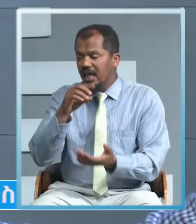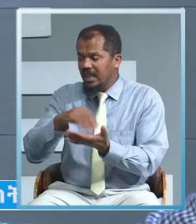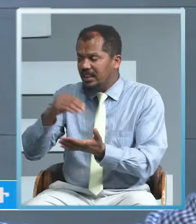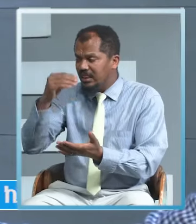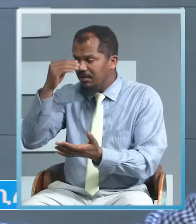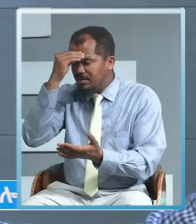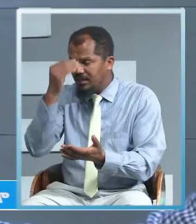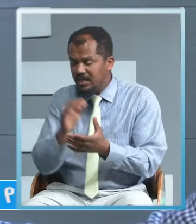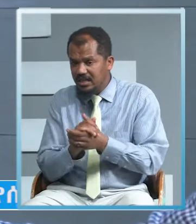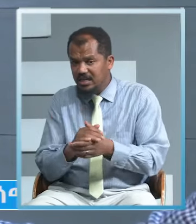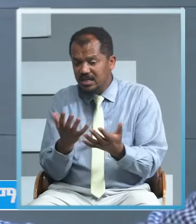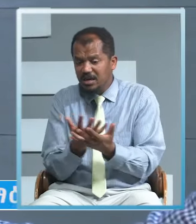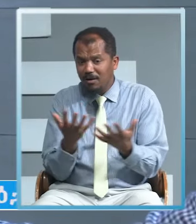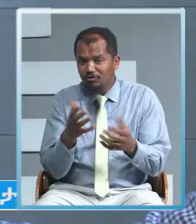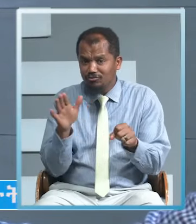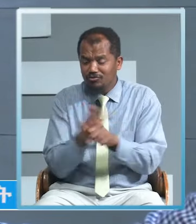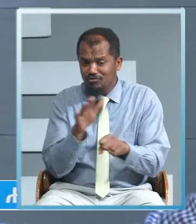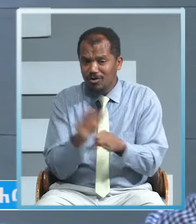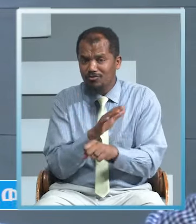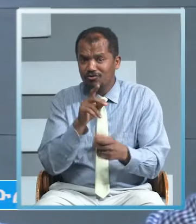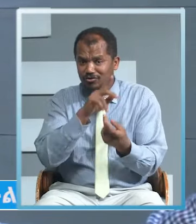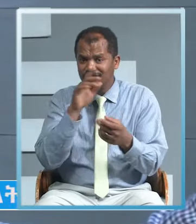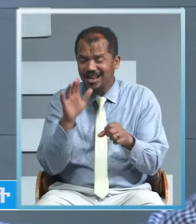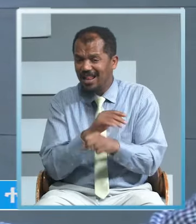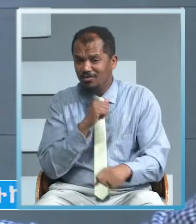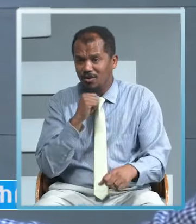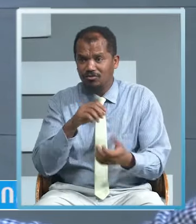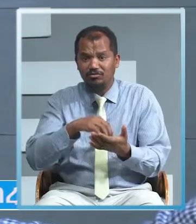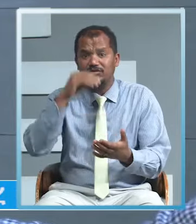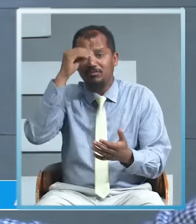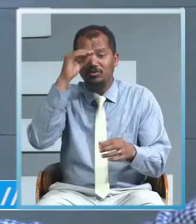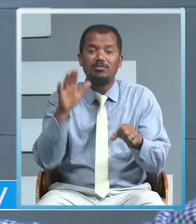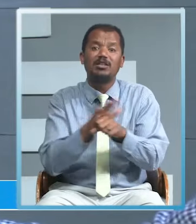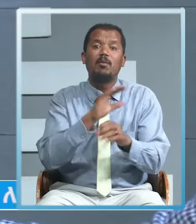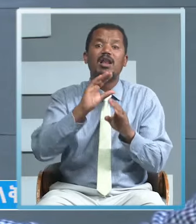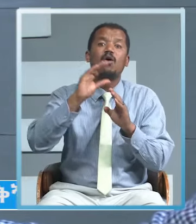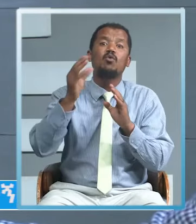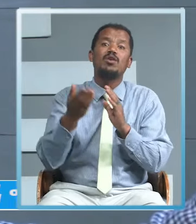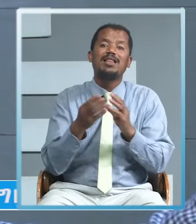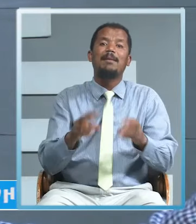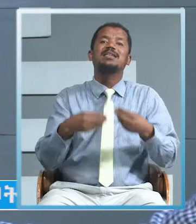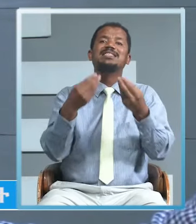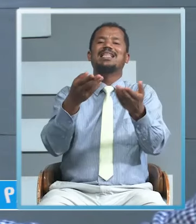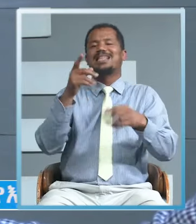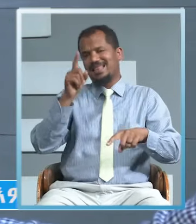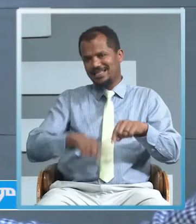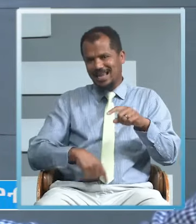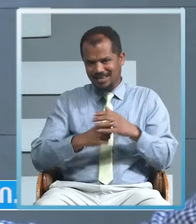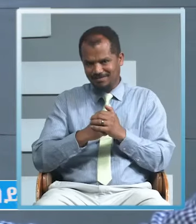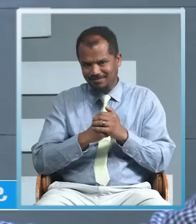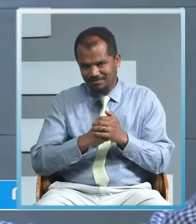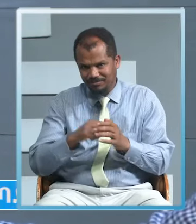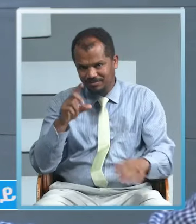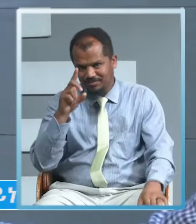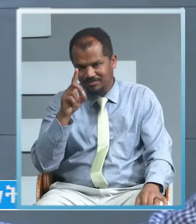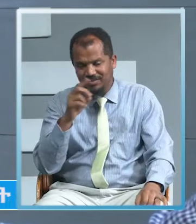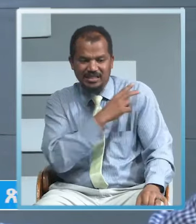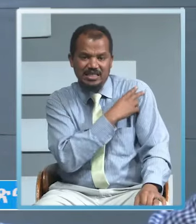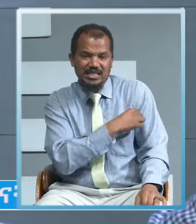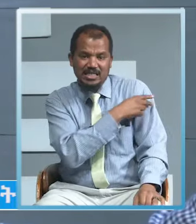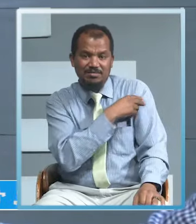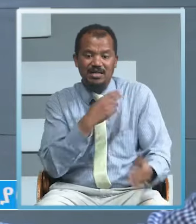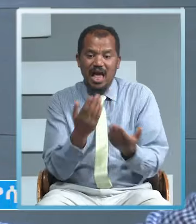የትምህርት ግብአቶች ሙሉ ለሙሉ ስላልተሟሉ ትምህርቱ በተሟላ ሁኔታ መሰጠት አልተቻለም።